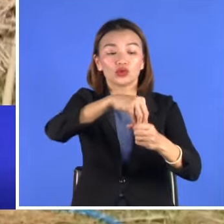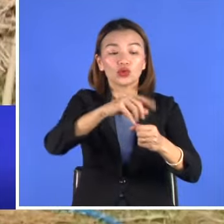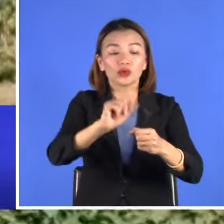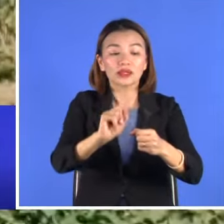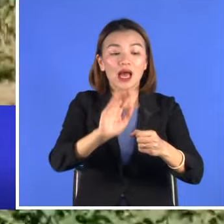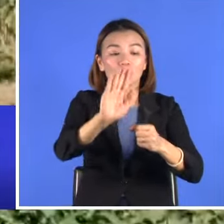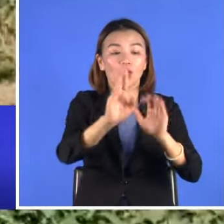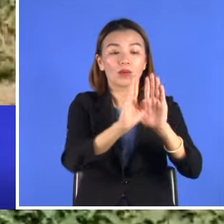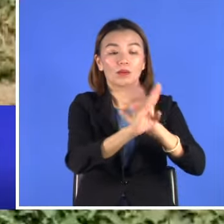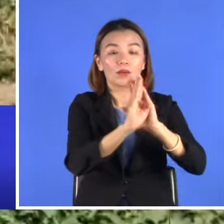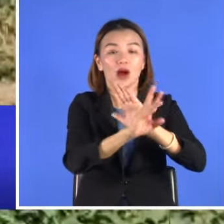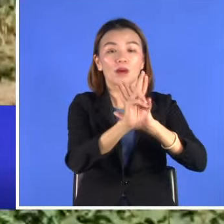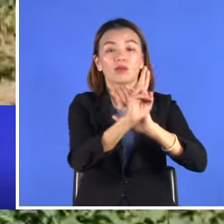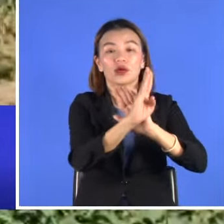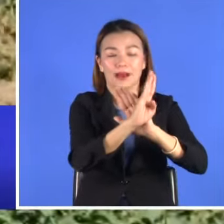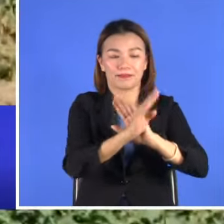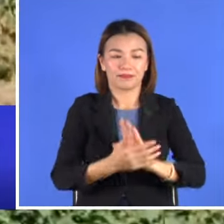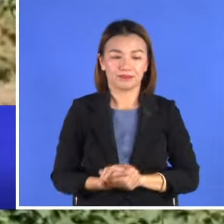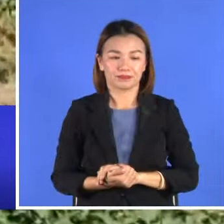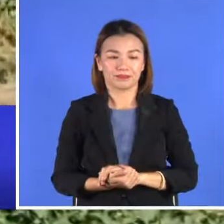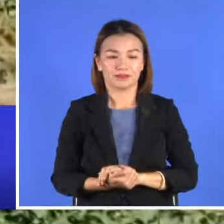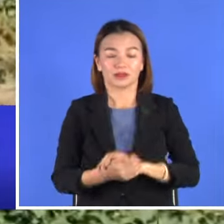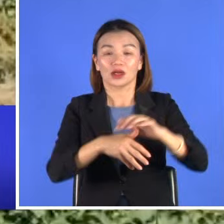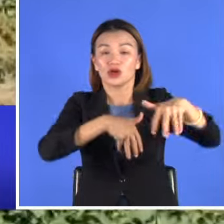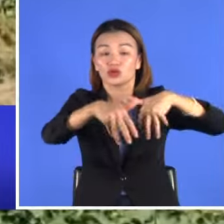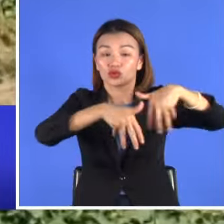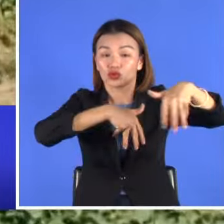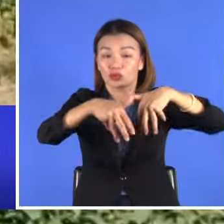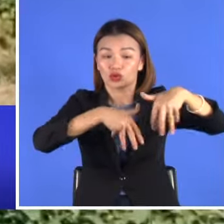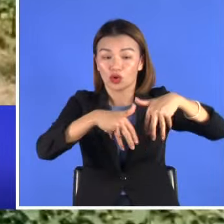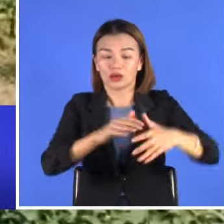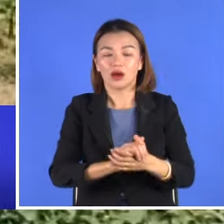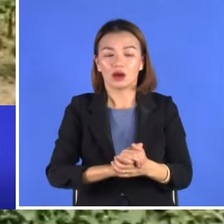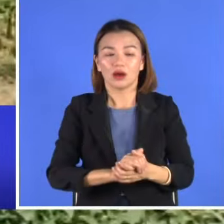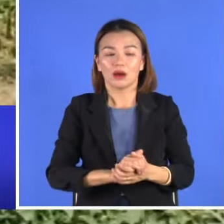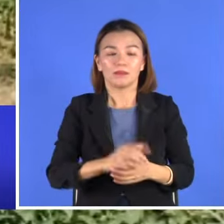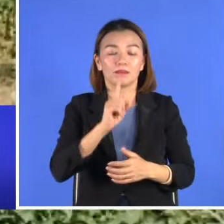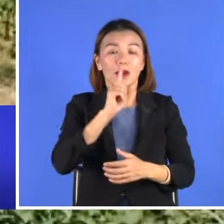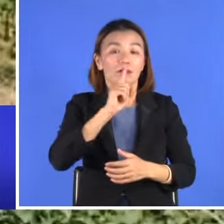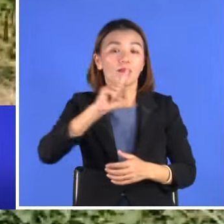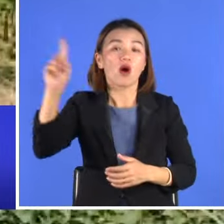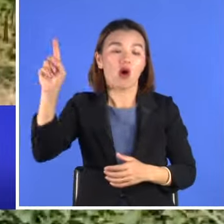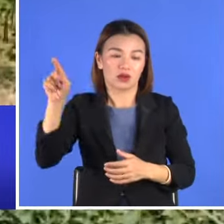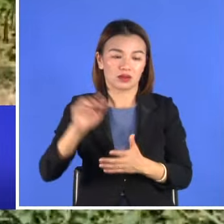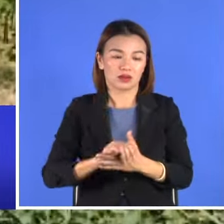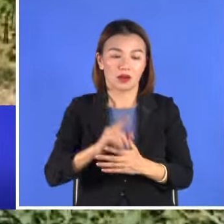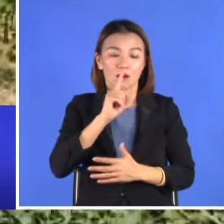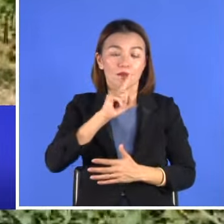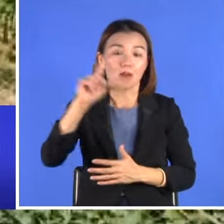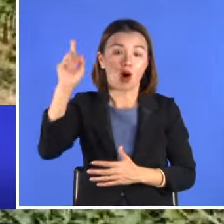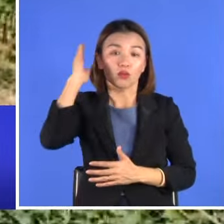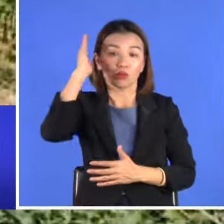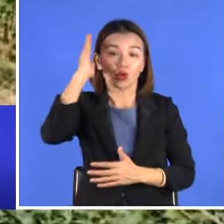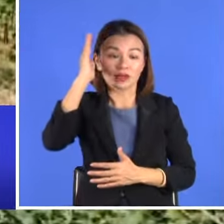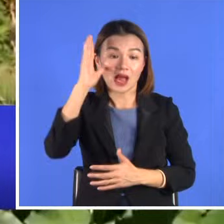เขตอำเภอเฉลิมพระเกียรติจังหวัดบุรีรัมย์นะคะชาวบ้านตะโกสิงห์เนี่ยนะเขาไปไปร้องเรียนนะบอกว่าเหตุการชายวิปริต